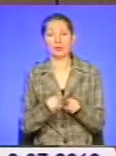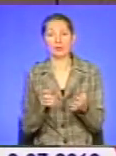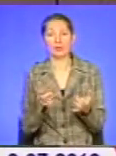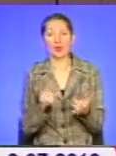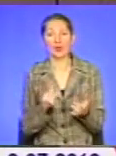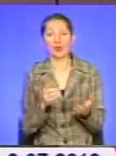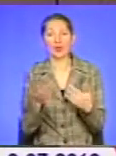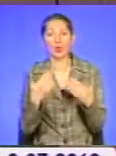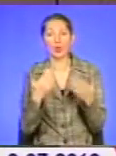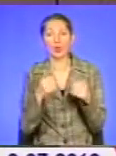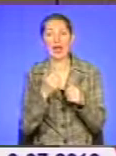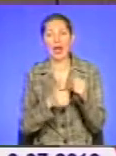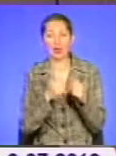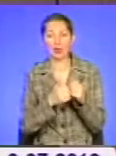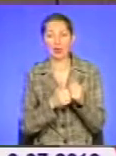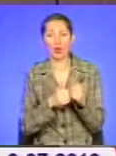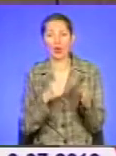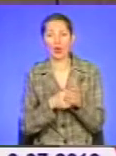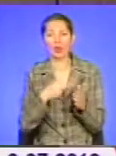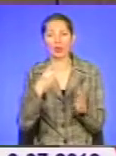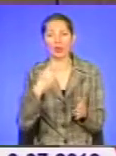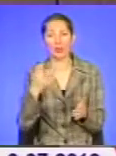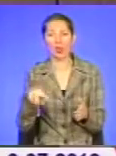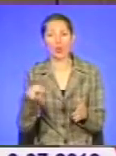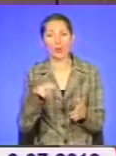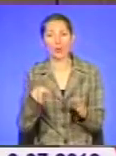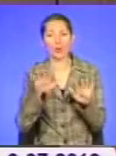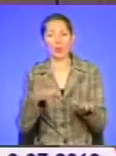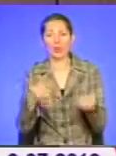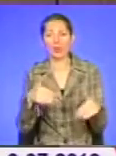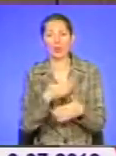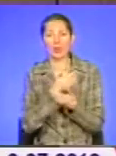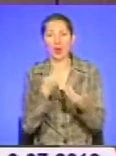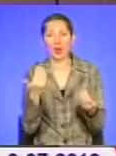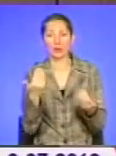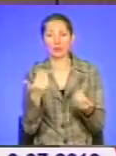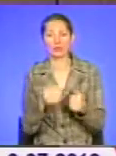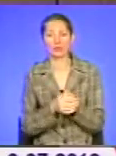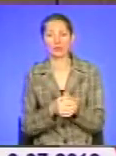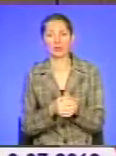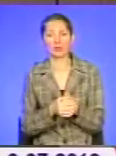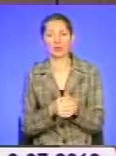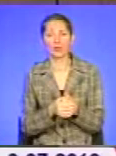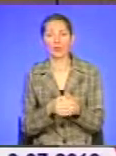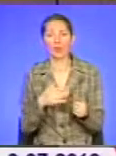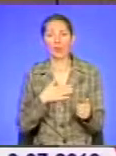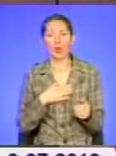що стосується Херсона, так само до 25 липня місць вже практично немає. Ну, ми